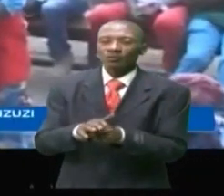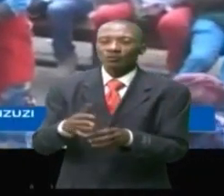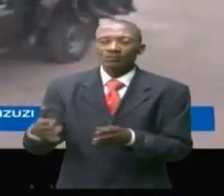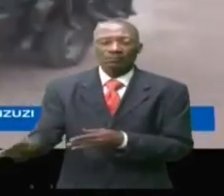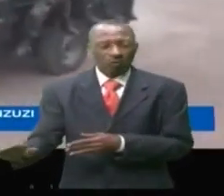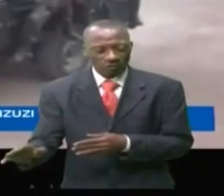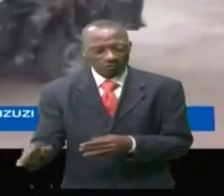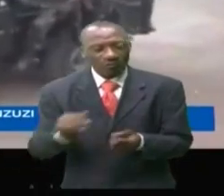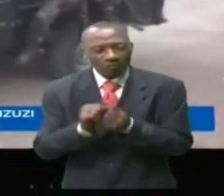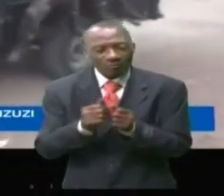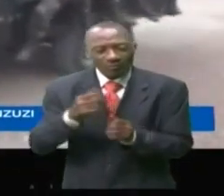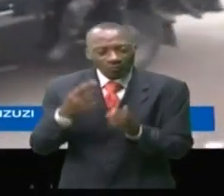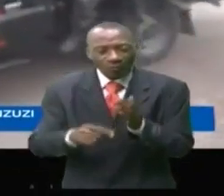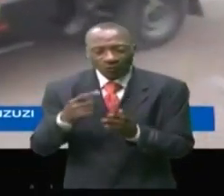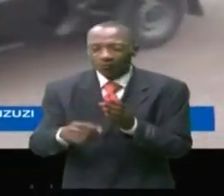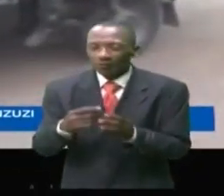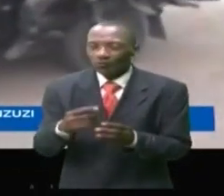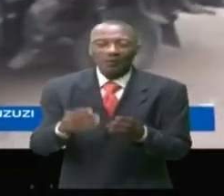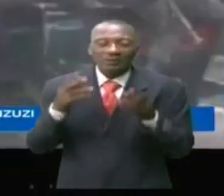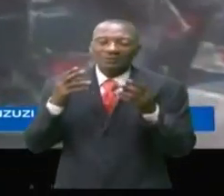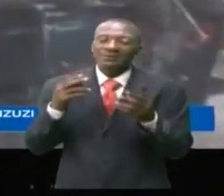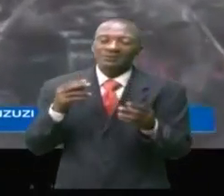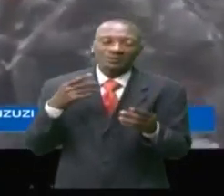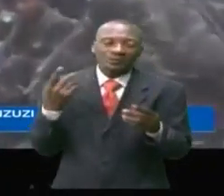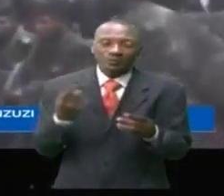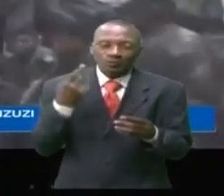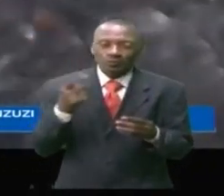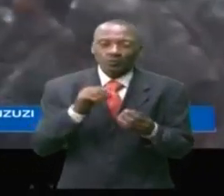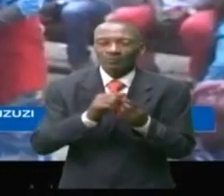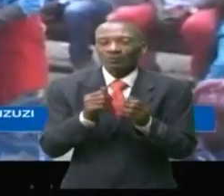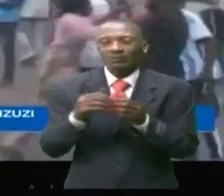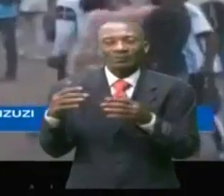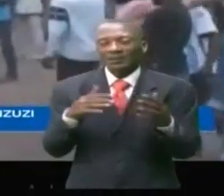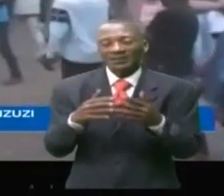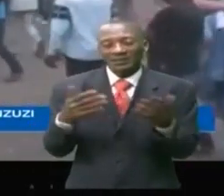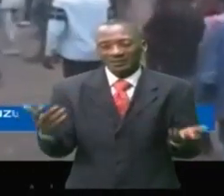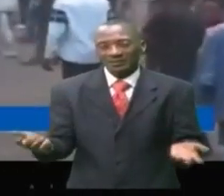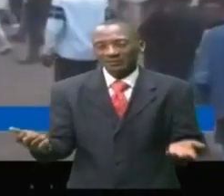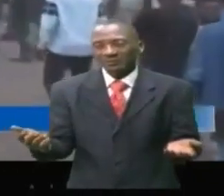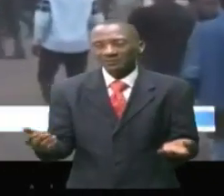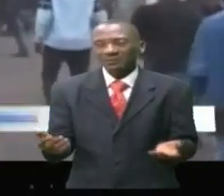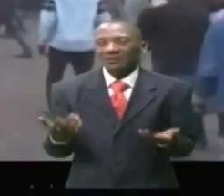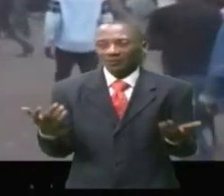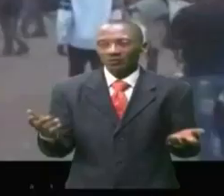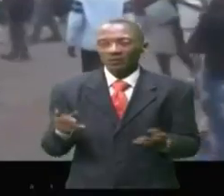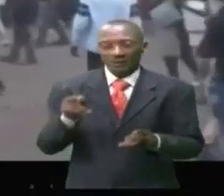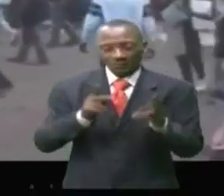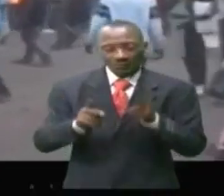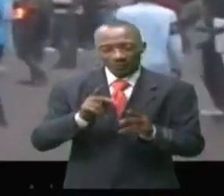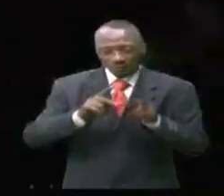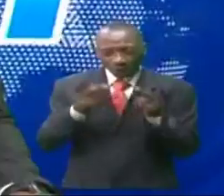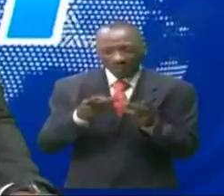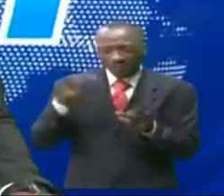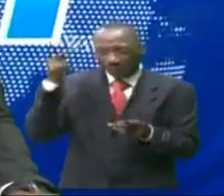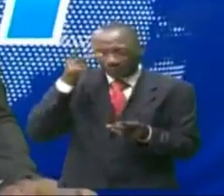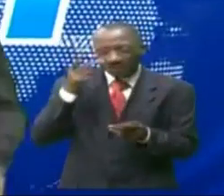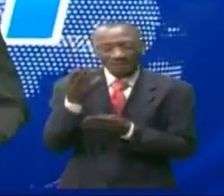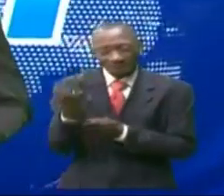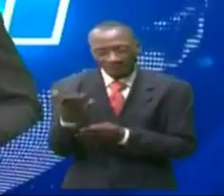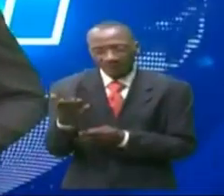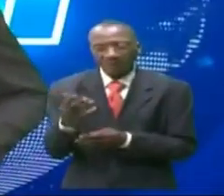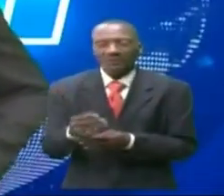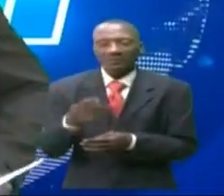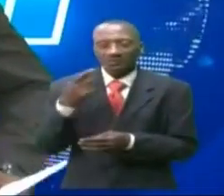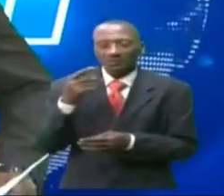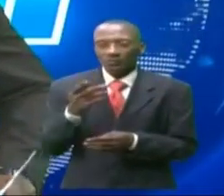le départ de la force onusienne dont la présence en RDC est de plus en plus décriée.